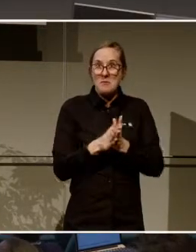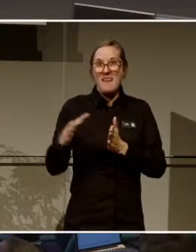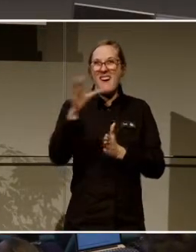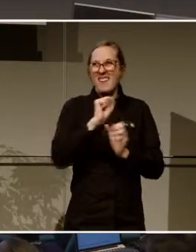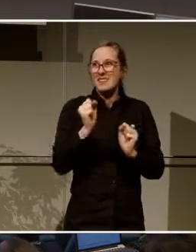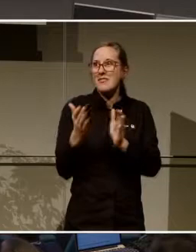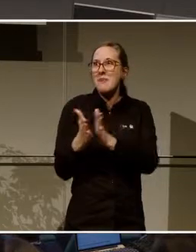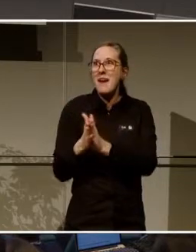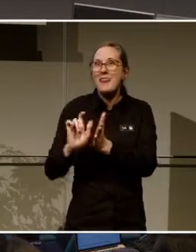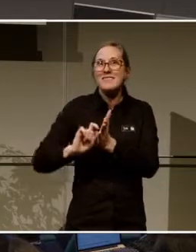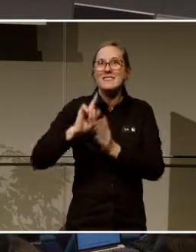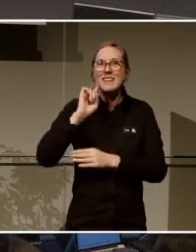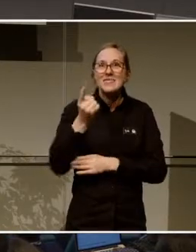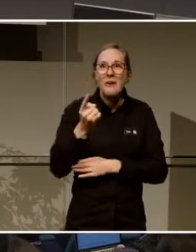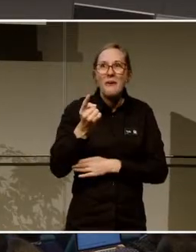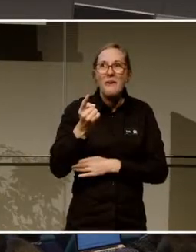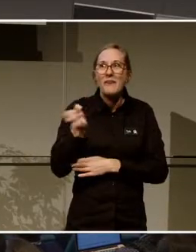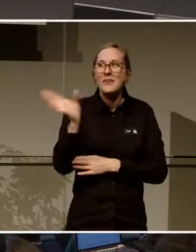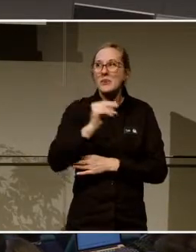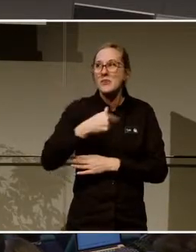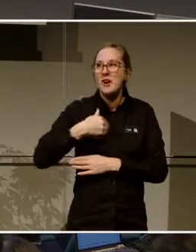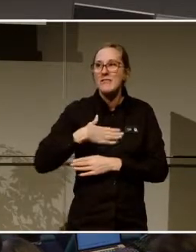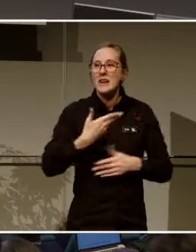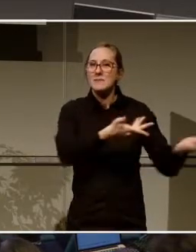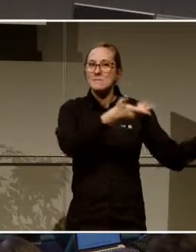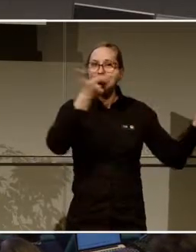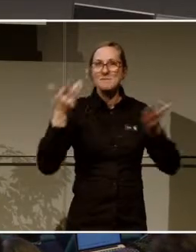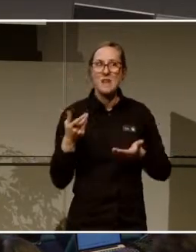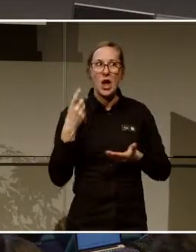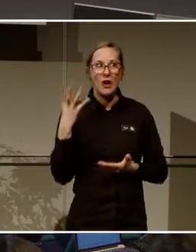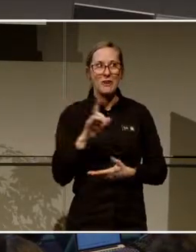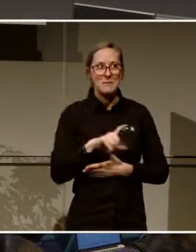nästa år, så tänkte jag bjuda upp de andra på scenen också.